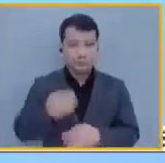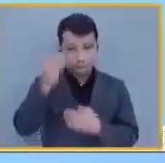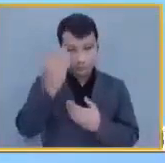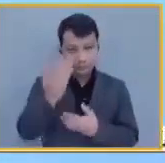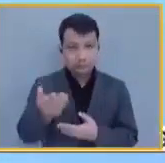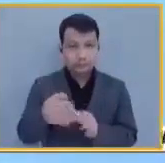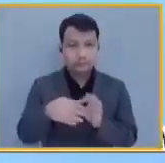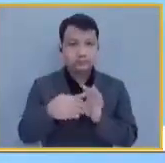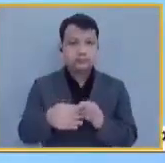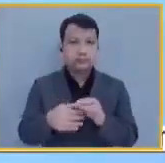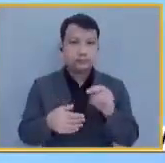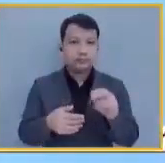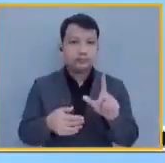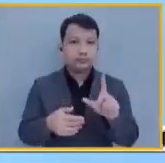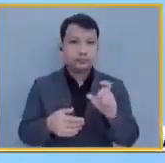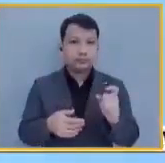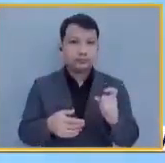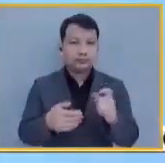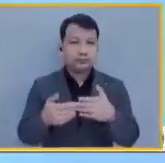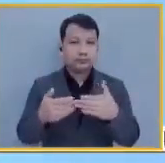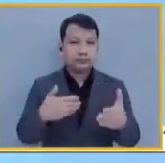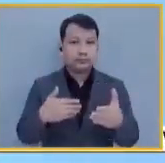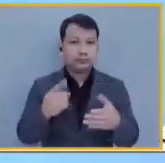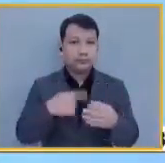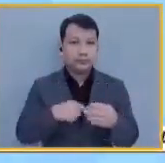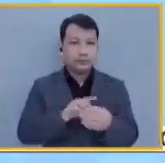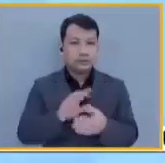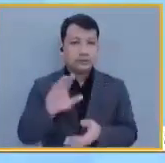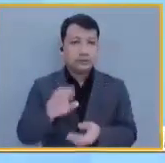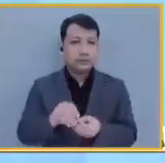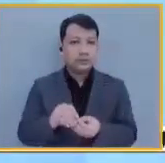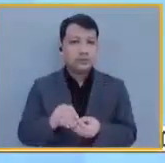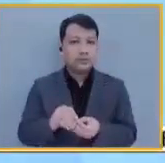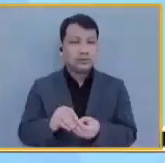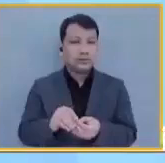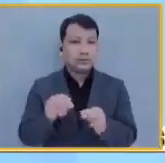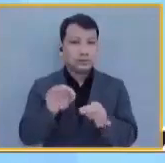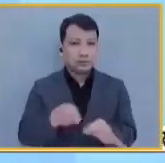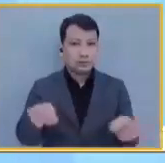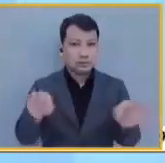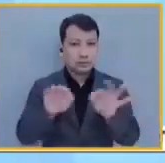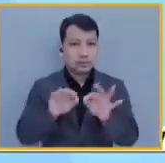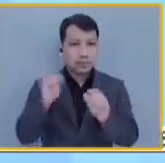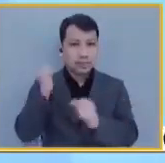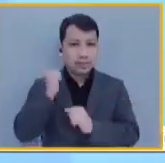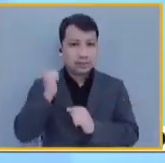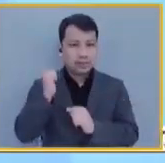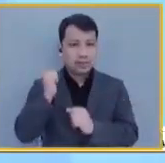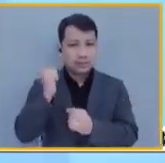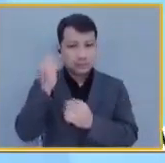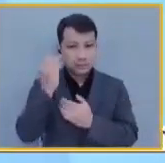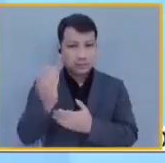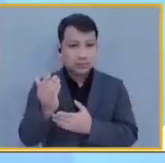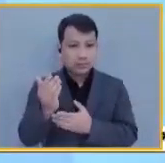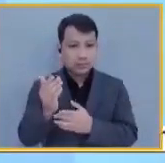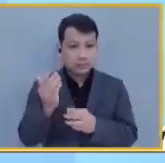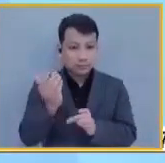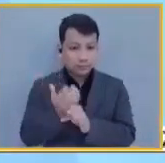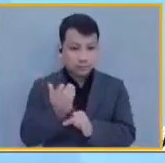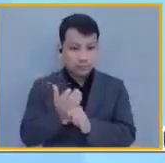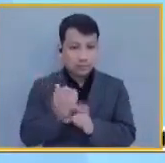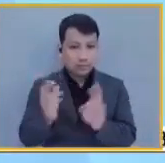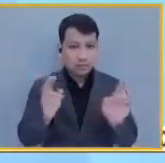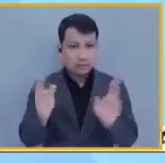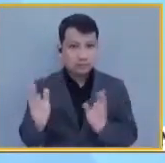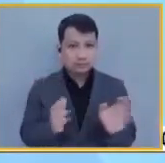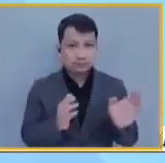NLEX, bago rin bumiyahe yung ating mga motorista, siguraduhin talagang nakakondisyon yung inyong mga sasakyan at syempre yung mga